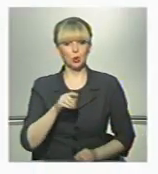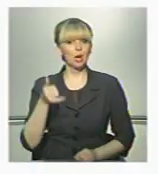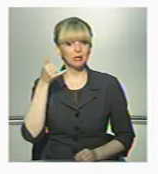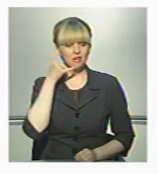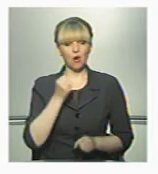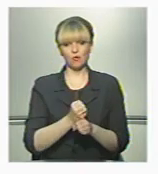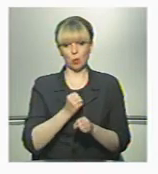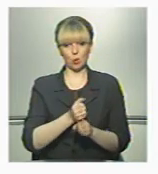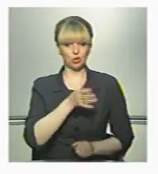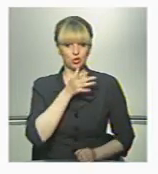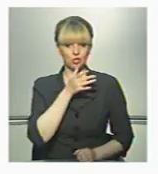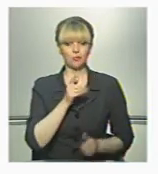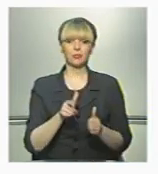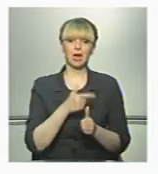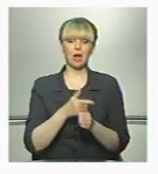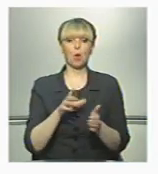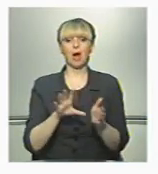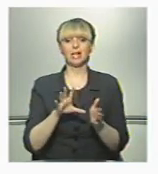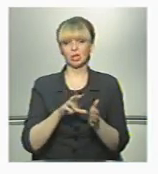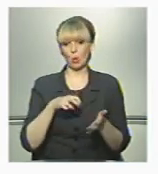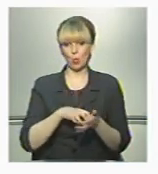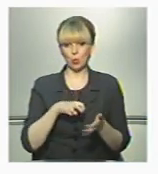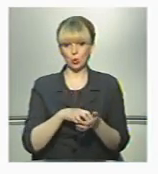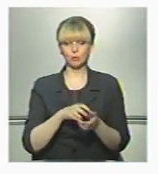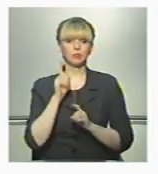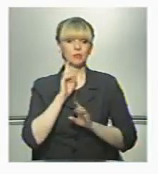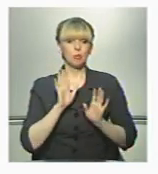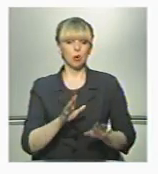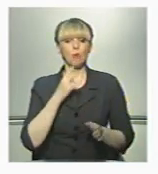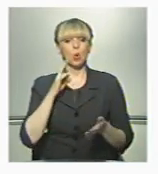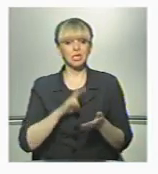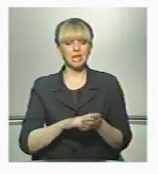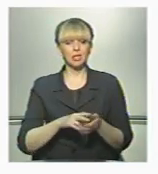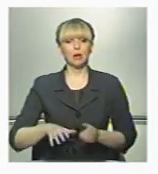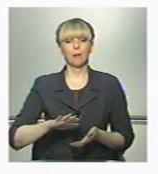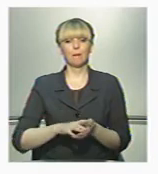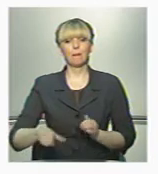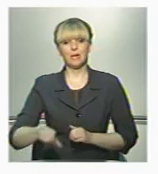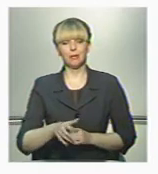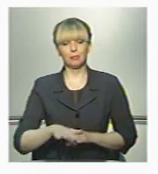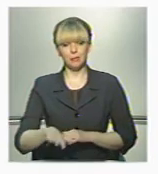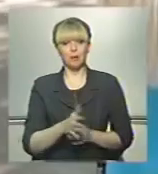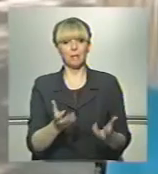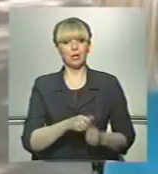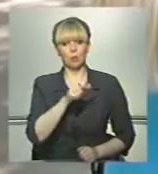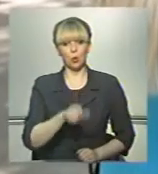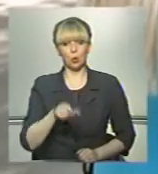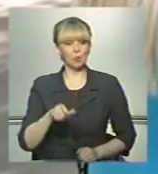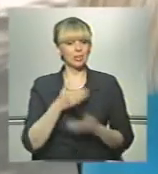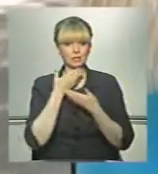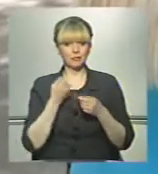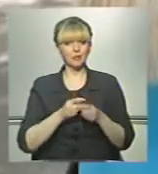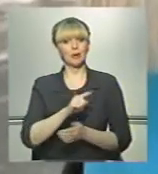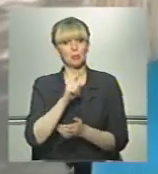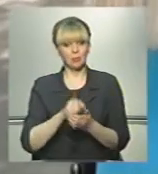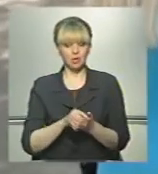телефону в робочий час. Або ж на електронну пошту, адже поки що постійного приміщення для прийому громадян немає. Це